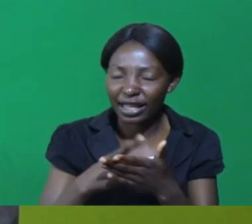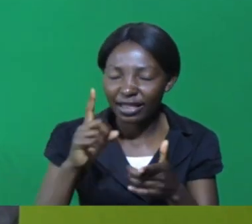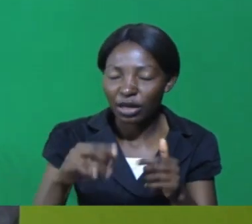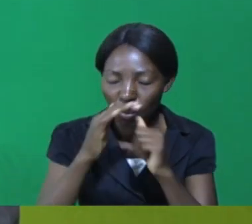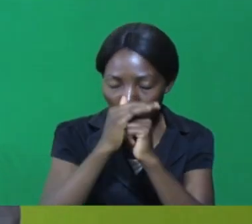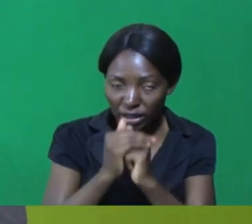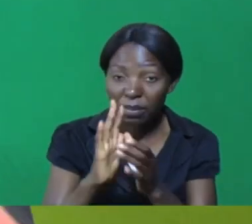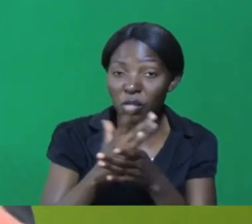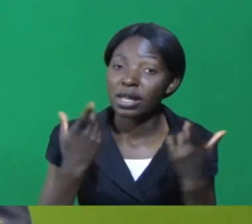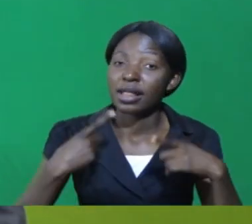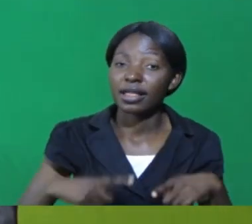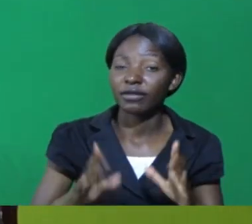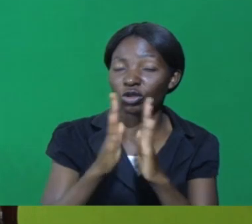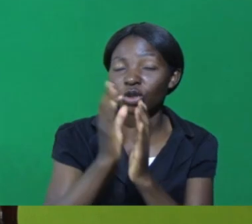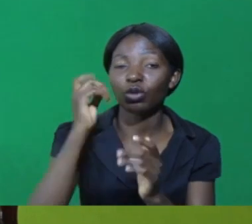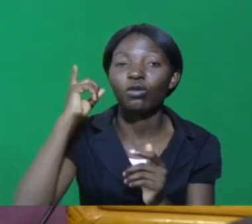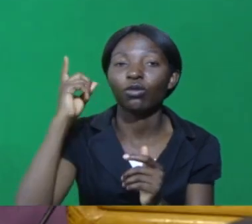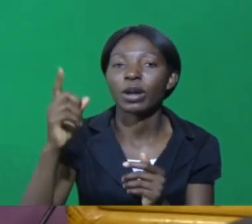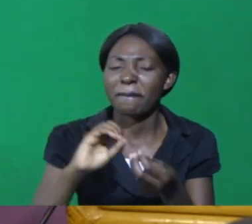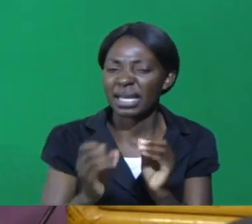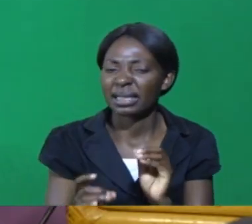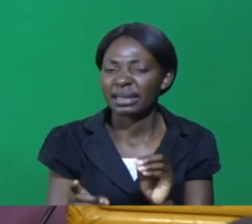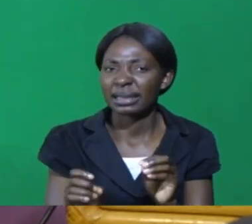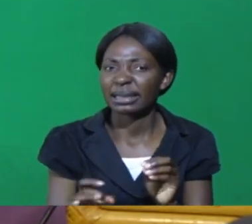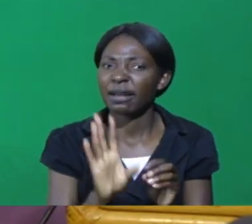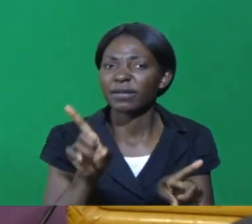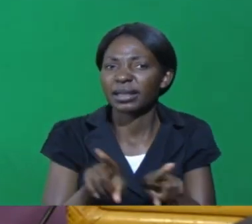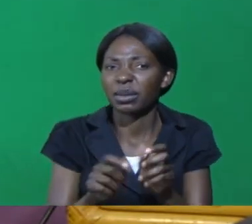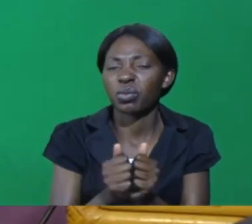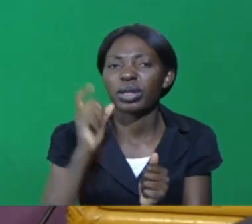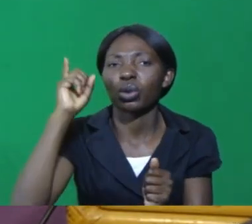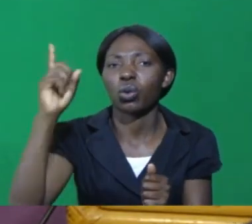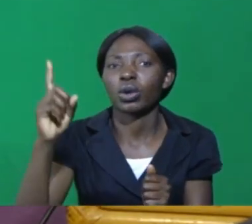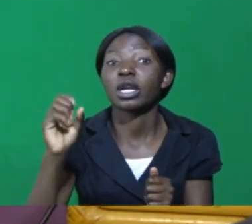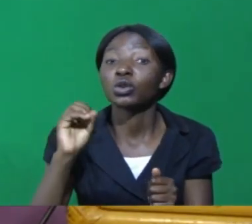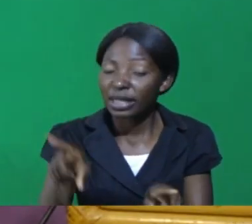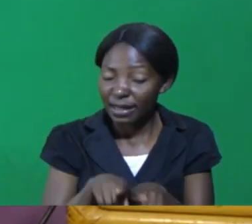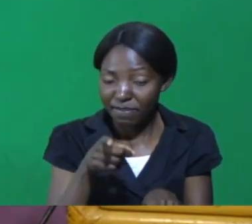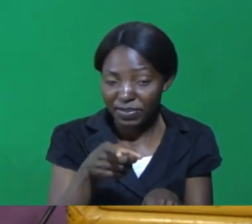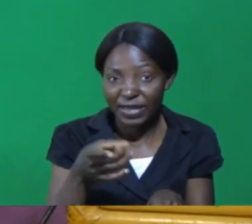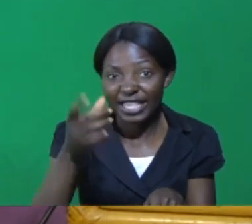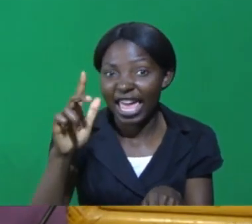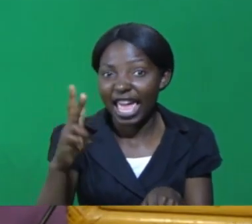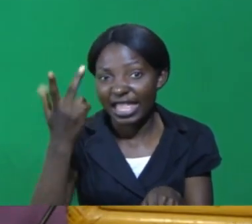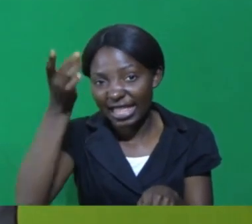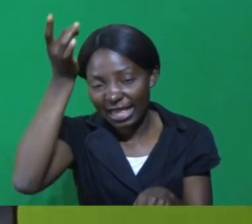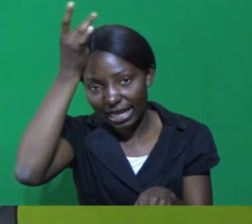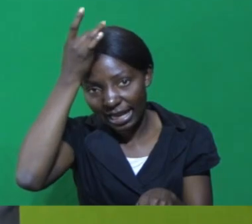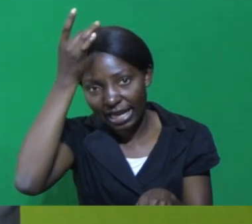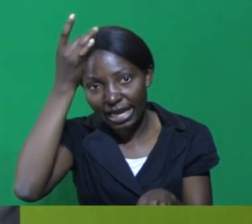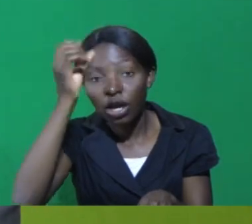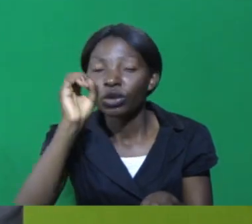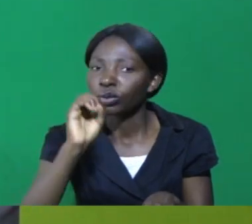mutemberi yaMwari achizviita Mwari. Ndisemu mambo yawo. Manzwa panzi harisvike